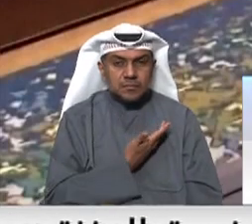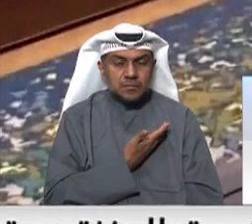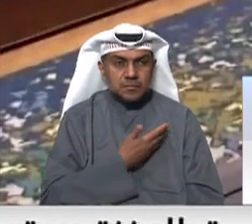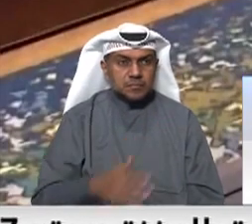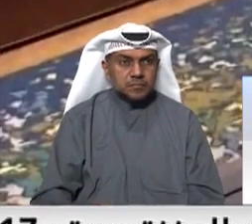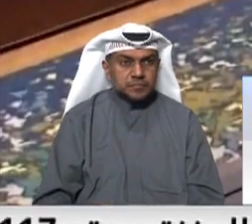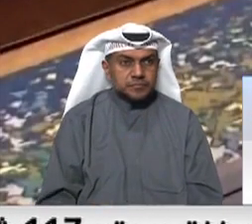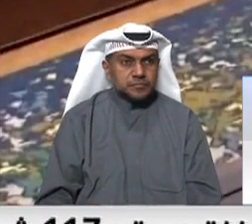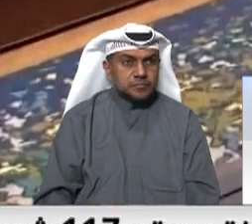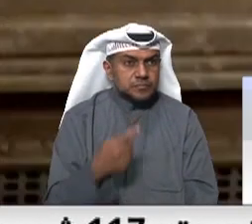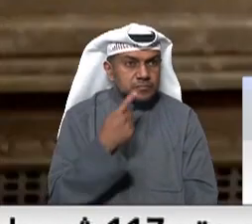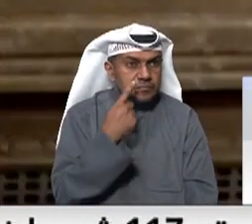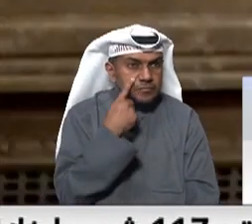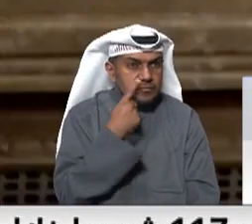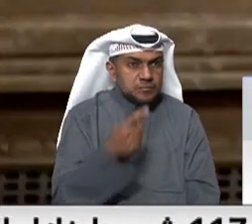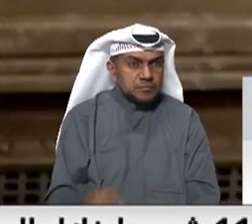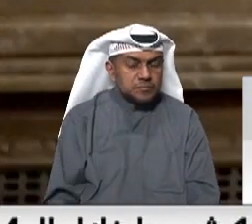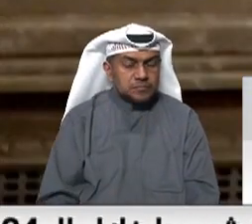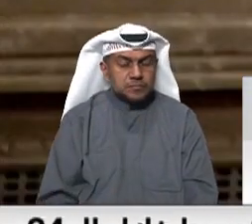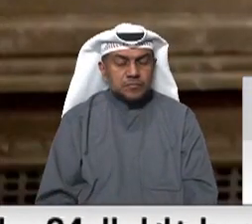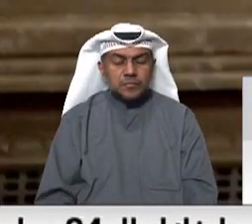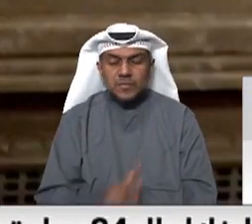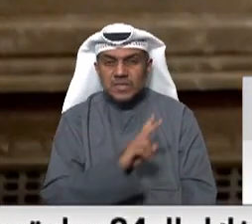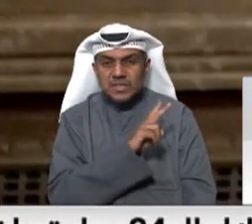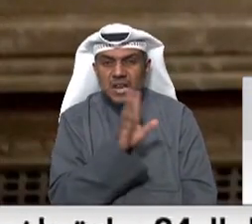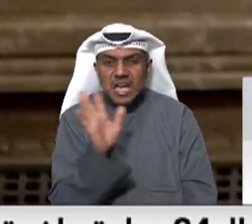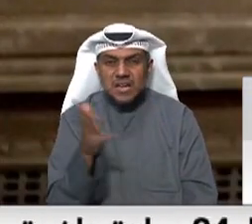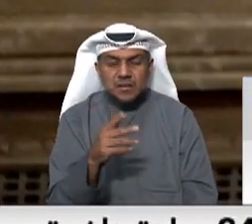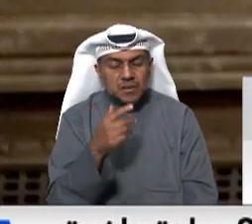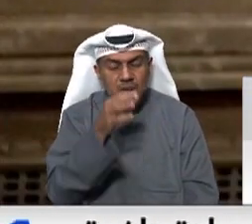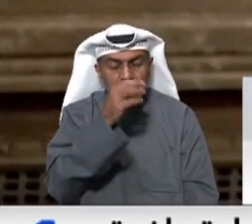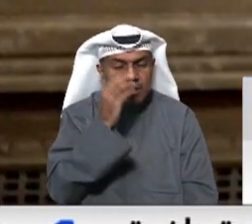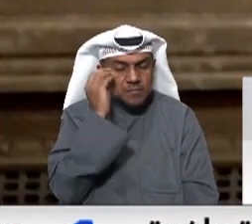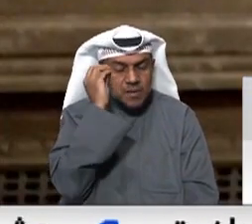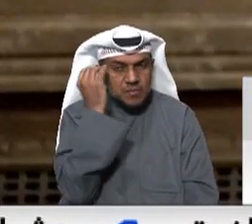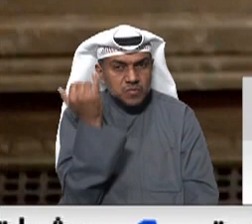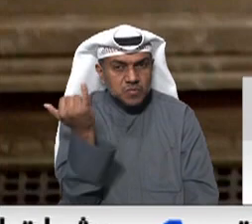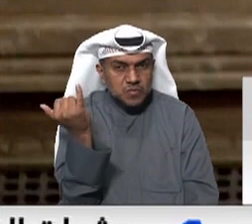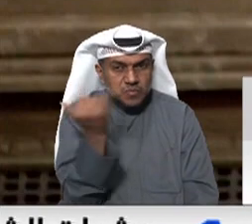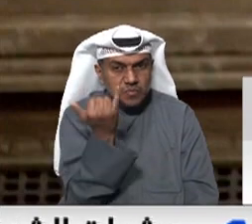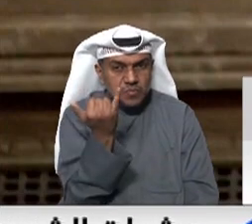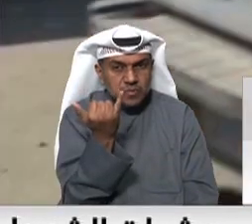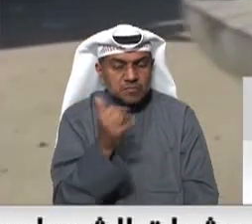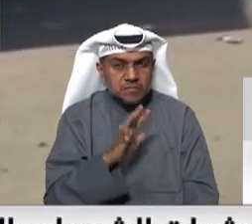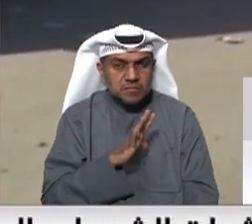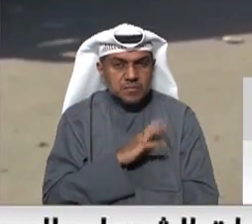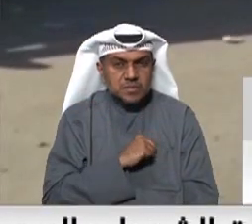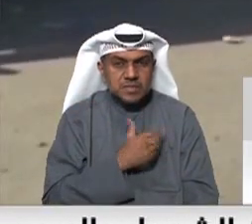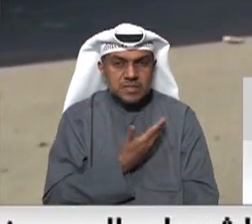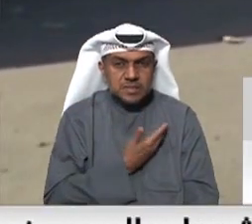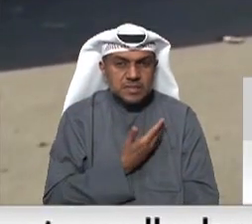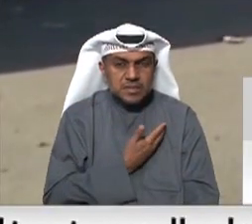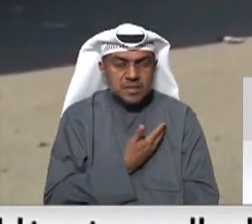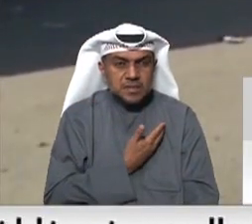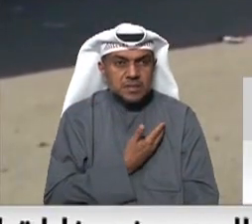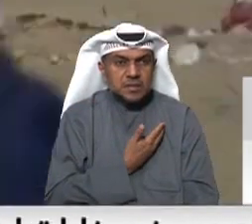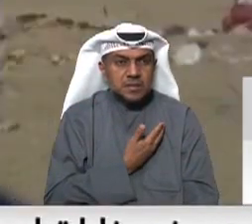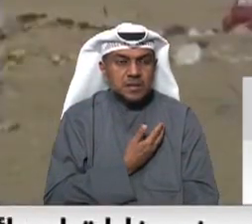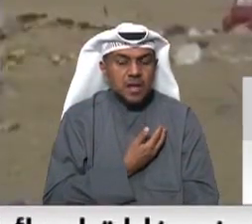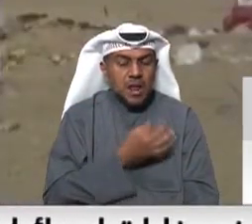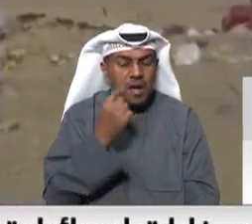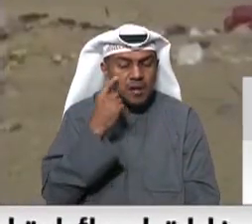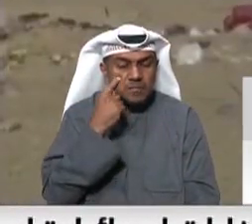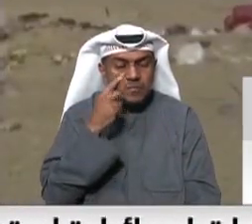لحي بضروره اتخاذ كافه الاجراءات لمنع العباده الجماعيه في قطاع غزه الا ان سلطات الاحتلال